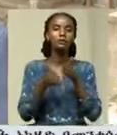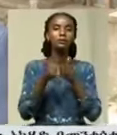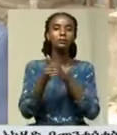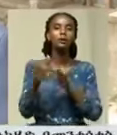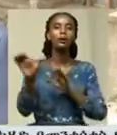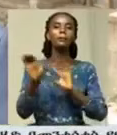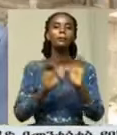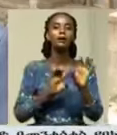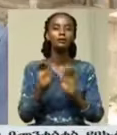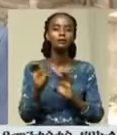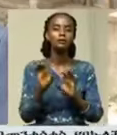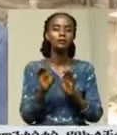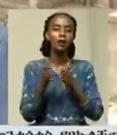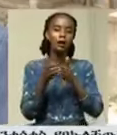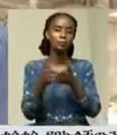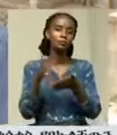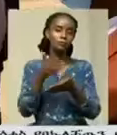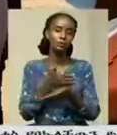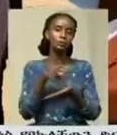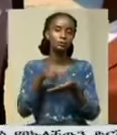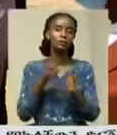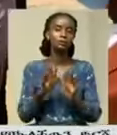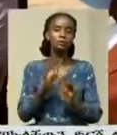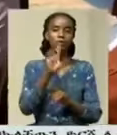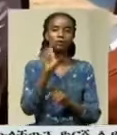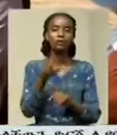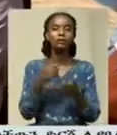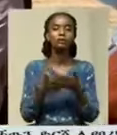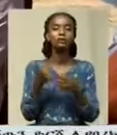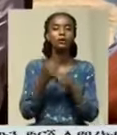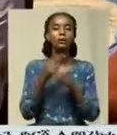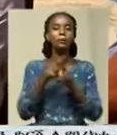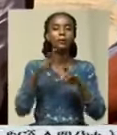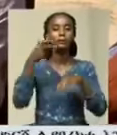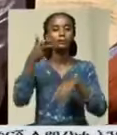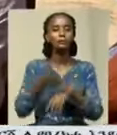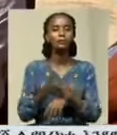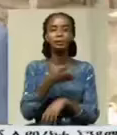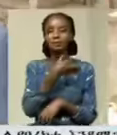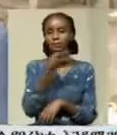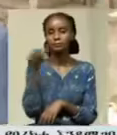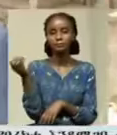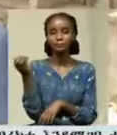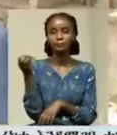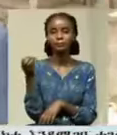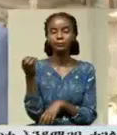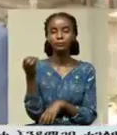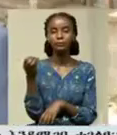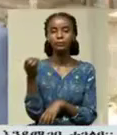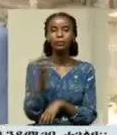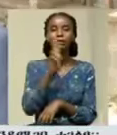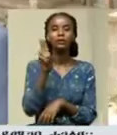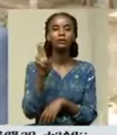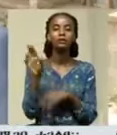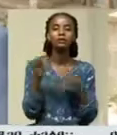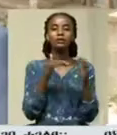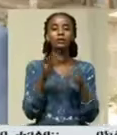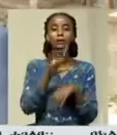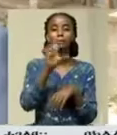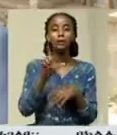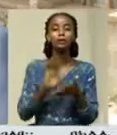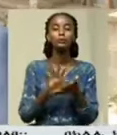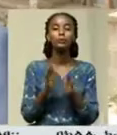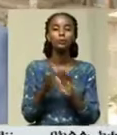ማድረግ የአመራር ቁርጠኝነት ይጠይቃል። ይሄ ስራ በጣም ከባድና ዕለት ተቀን ክትትልን የሚጠይቅ